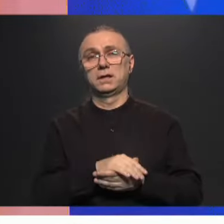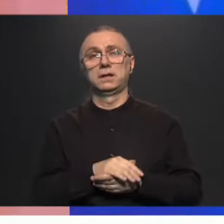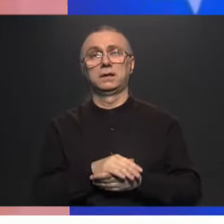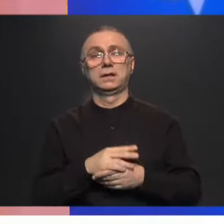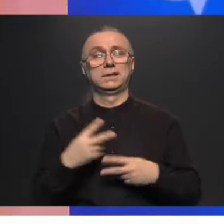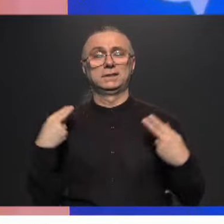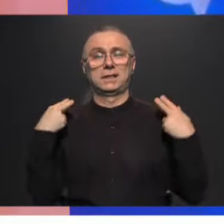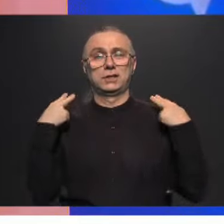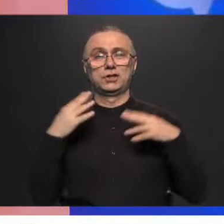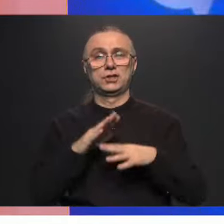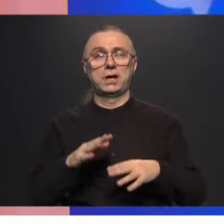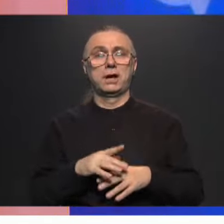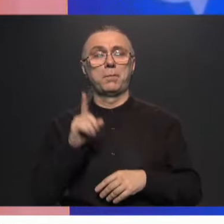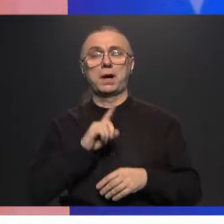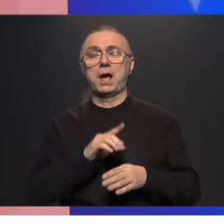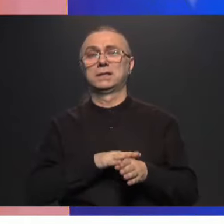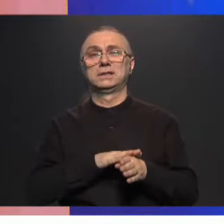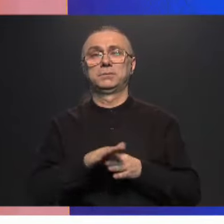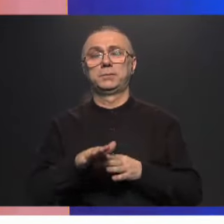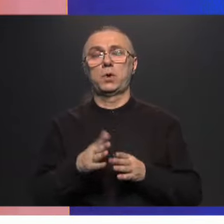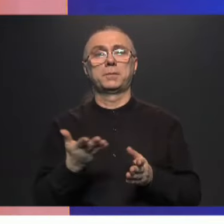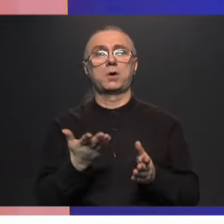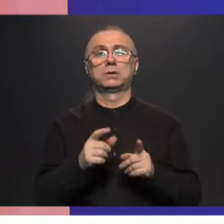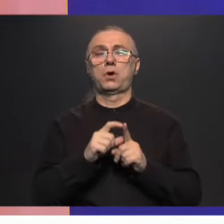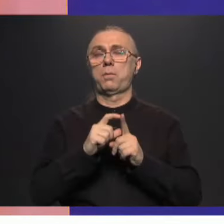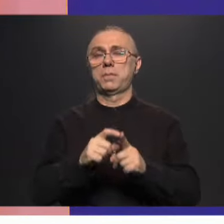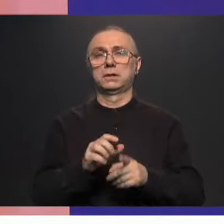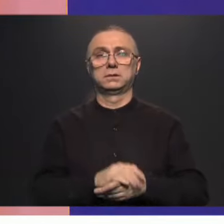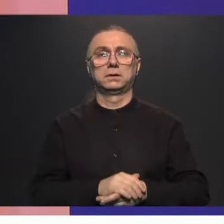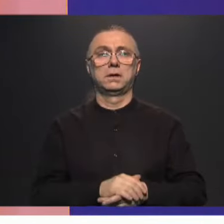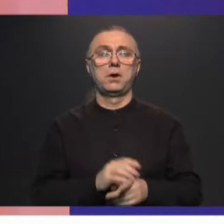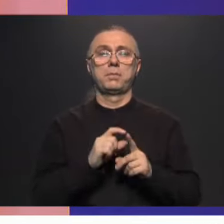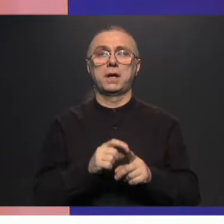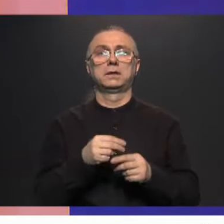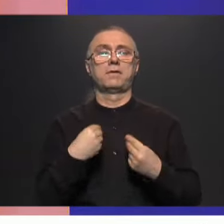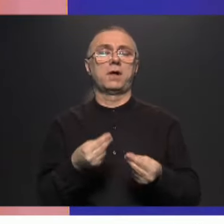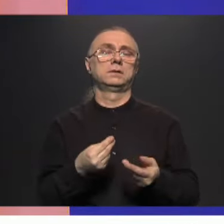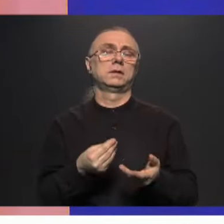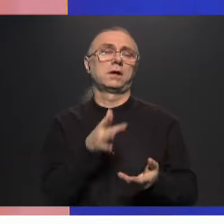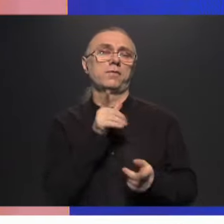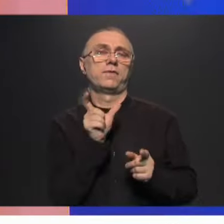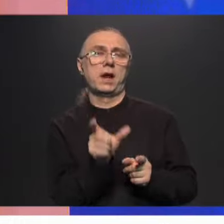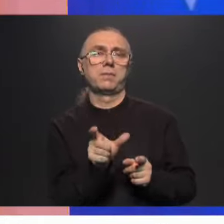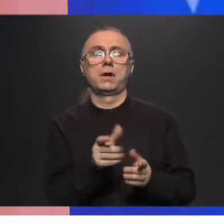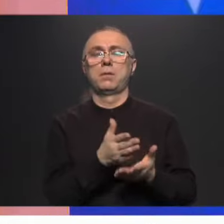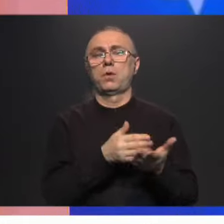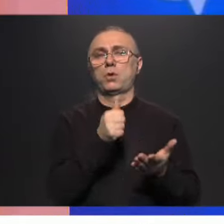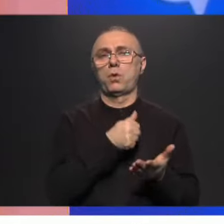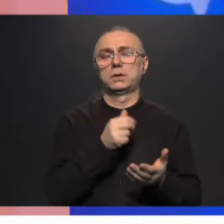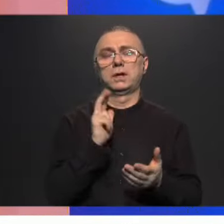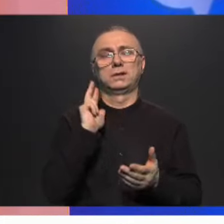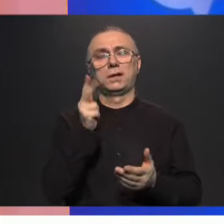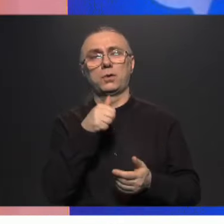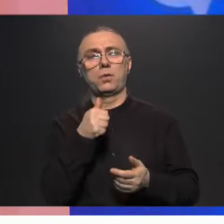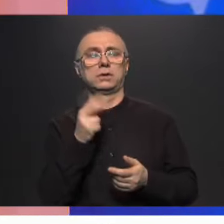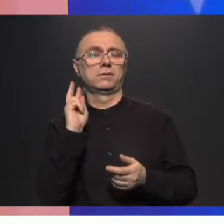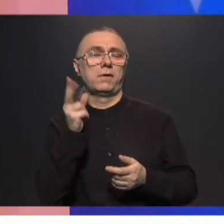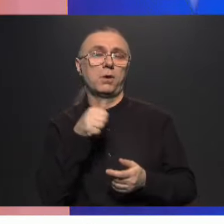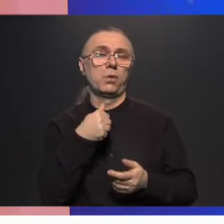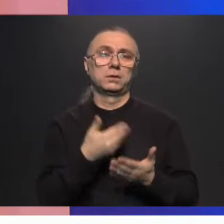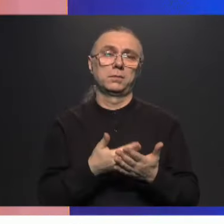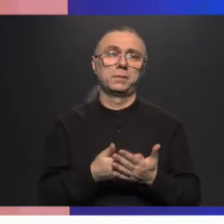наших волос, пока мы не исполним этот обет. Он давался на время, он давался на там, полгода, год, три года, два года, ну какое-то определенное